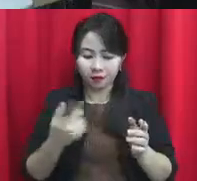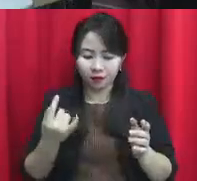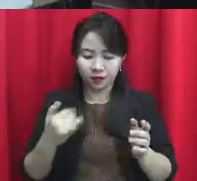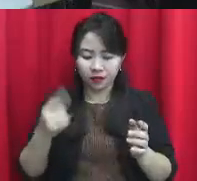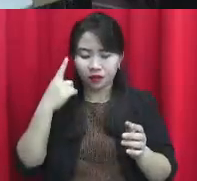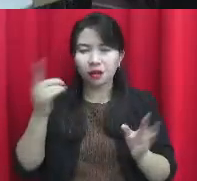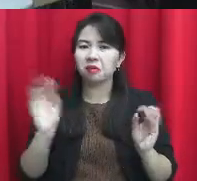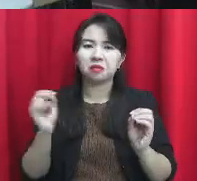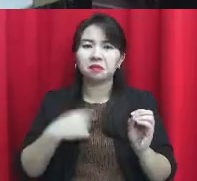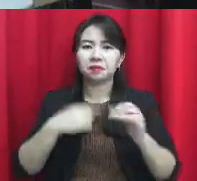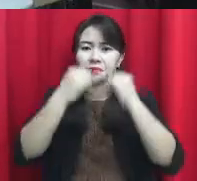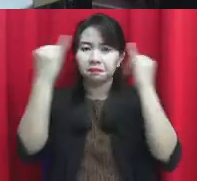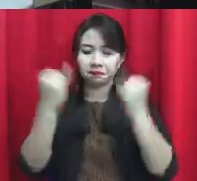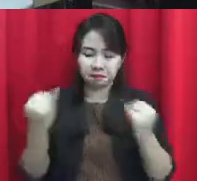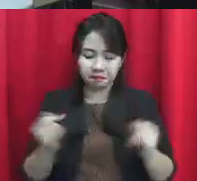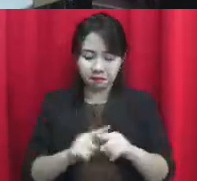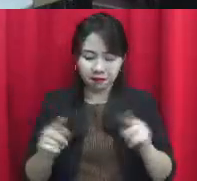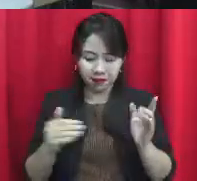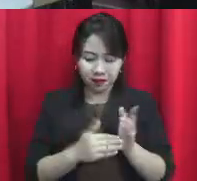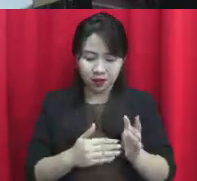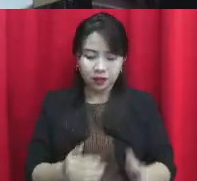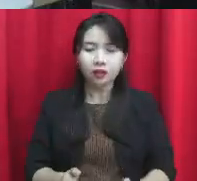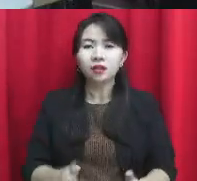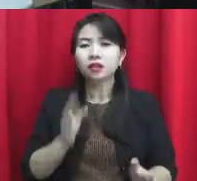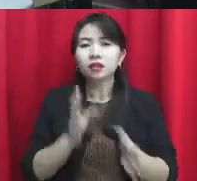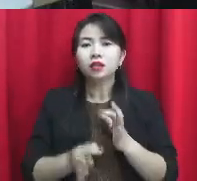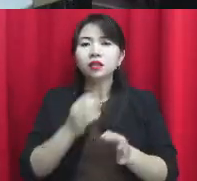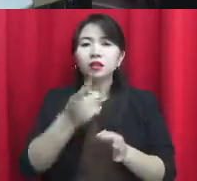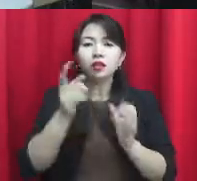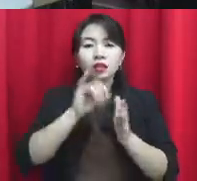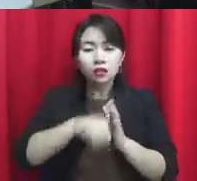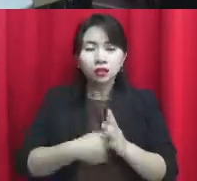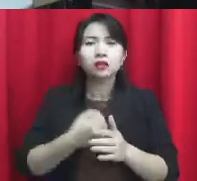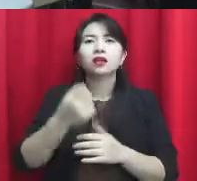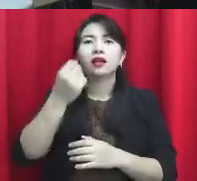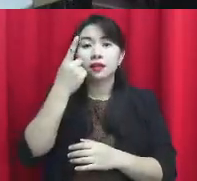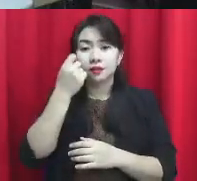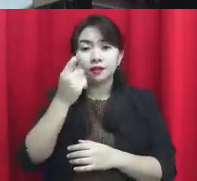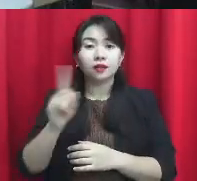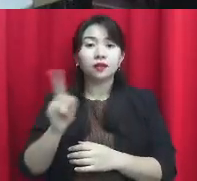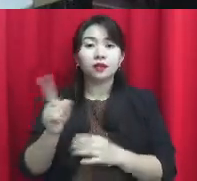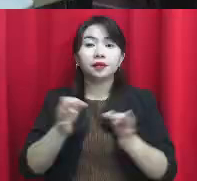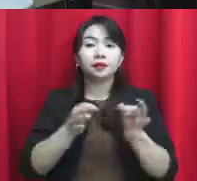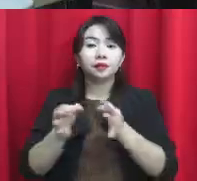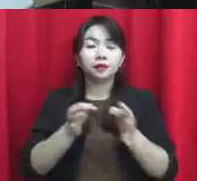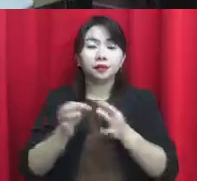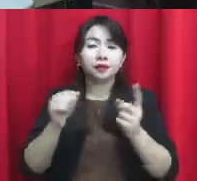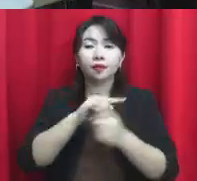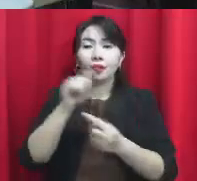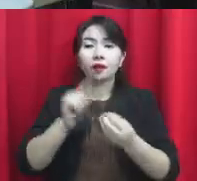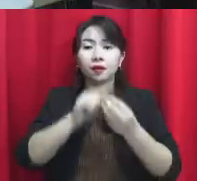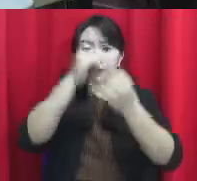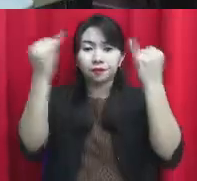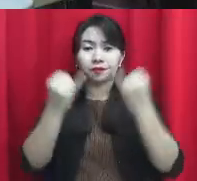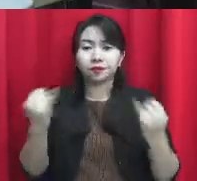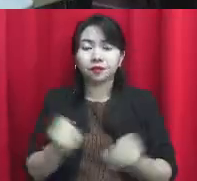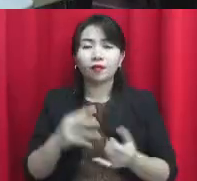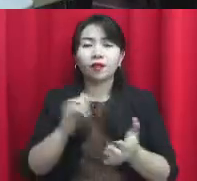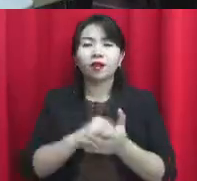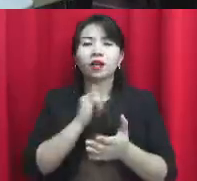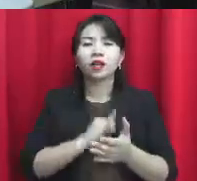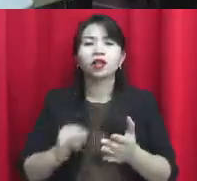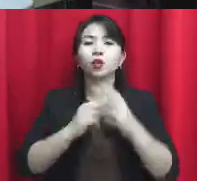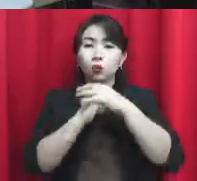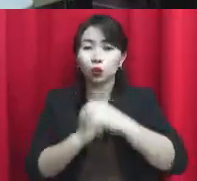idolatry pero pag nakita mo kung papaano pinapaliwanag yung idolatry sa atin idolatry is worshipping God falsely that is idol